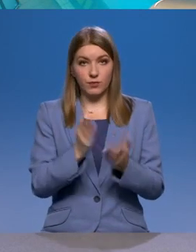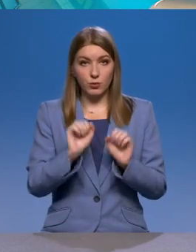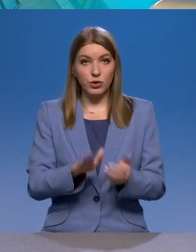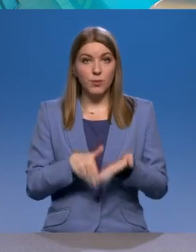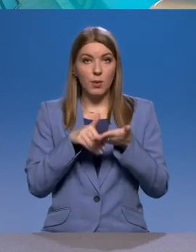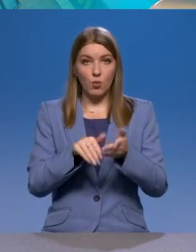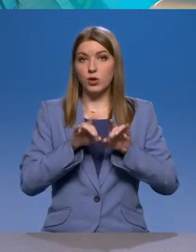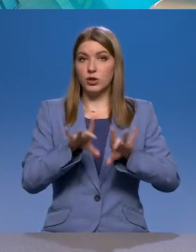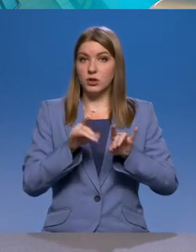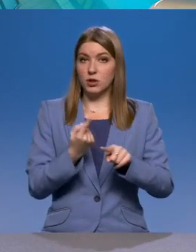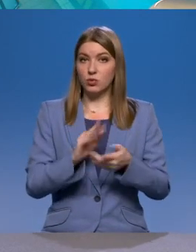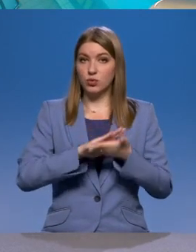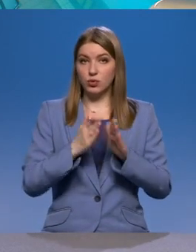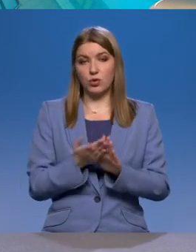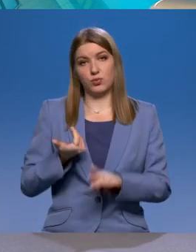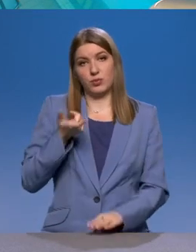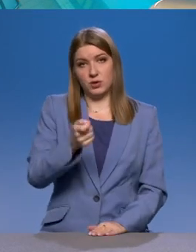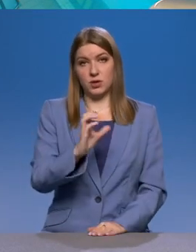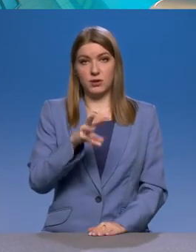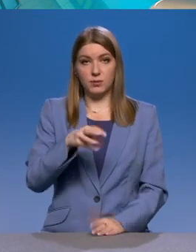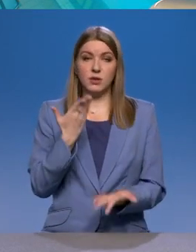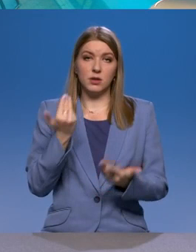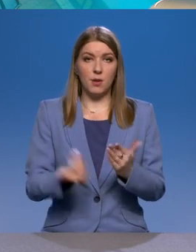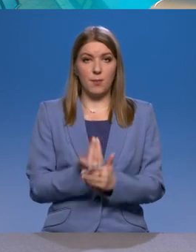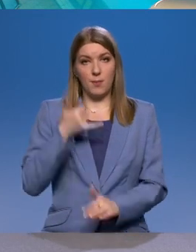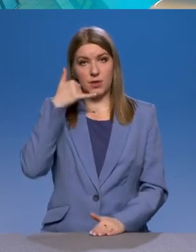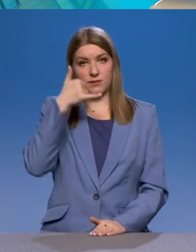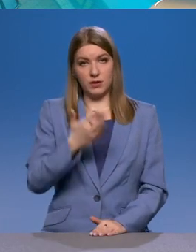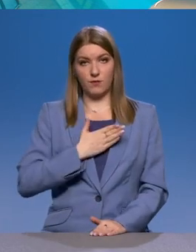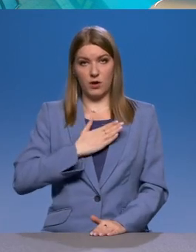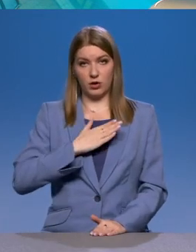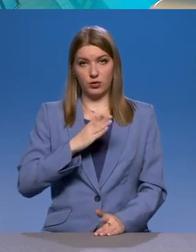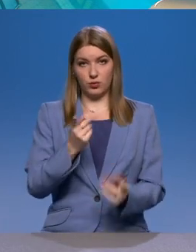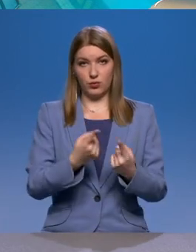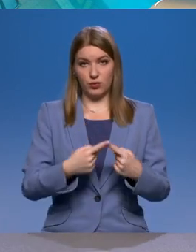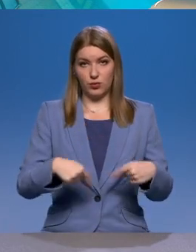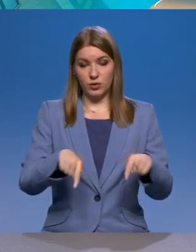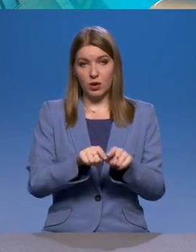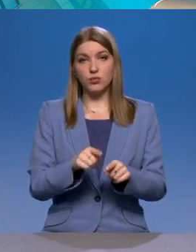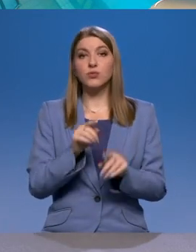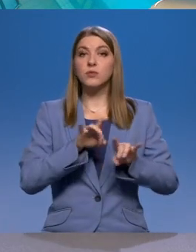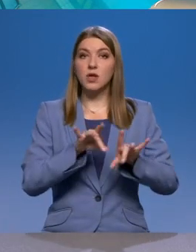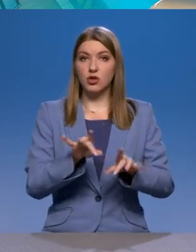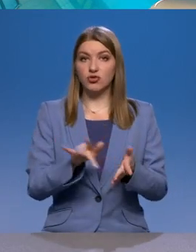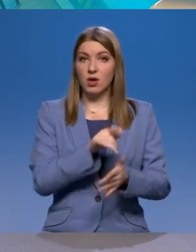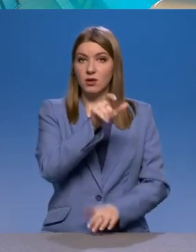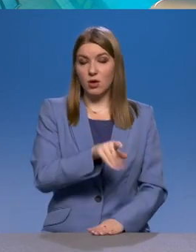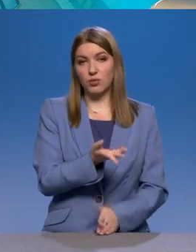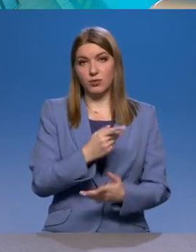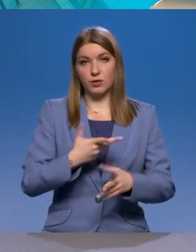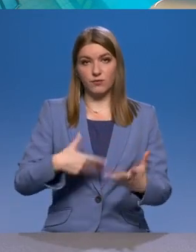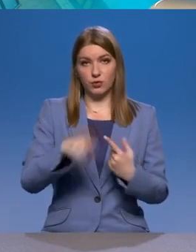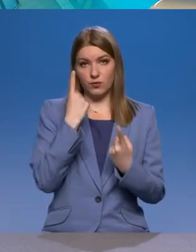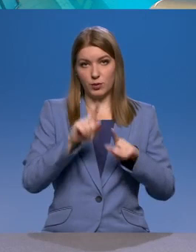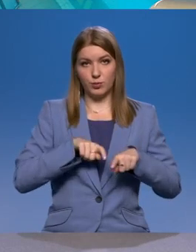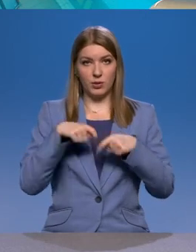нам ситуацию, пришлите в виде смс или перезвоните в нашу редакцию, расскажите редактору, мы передадим всю информацию. 200